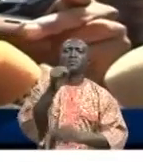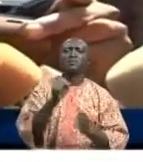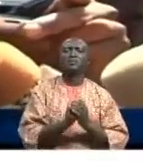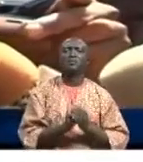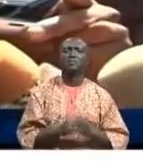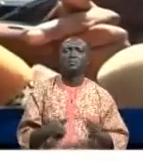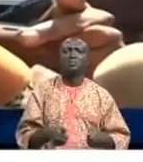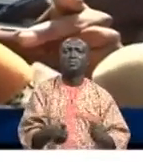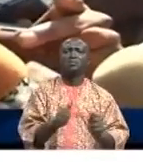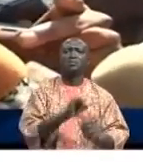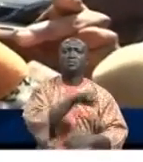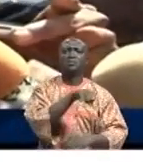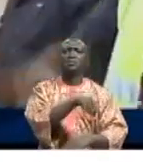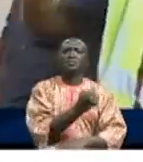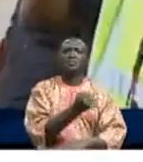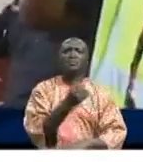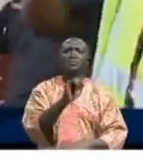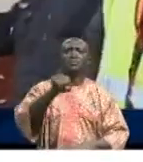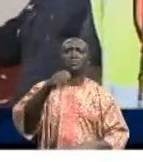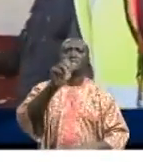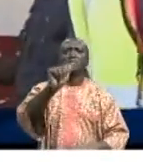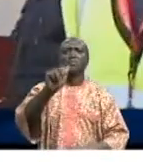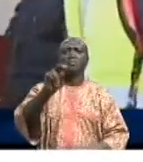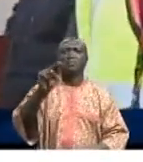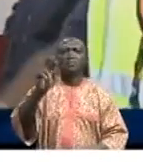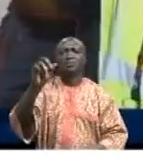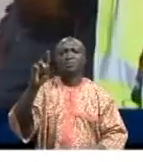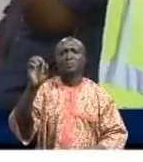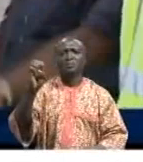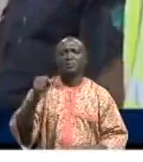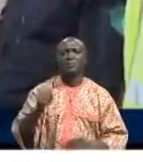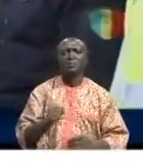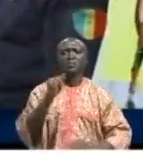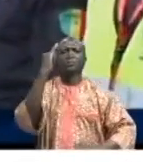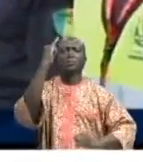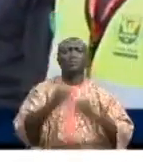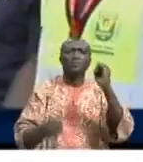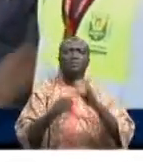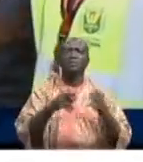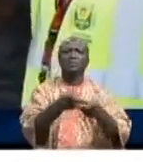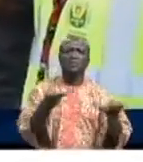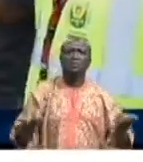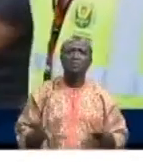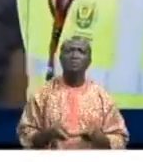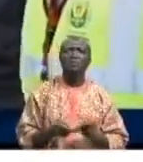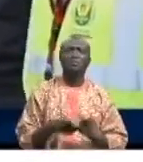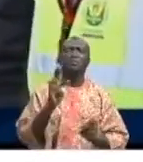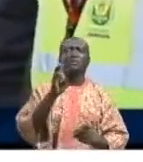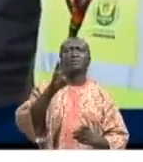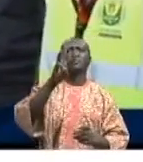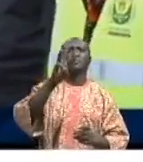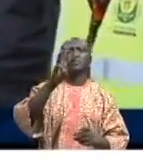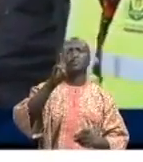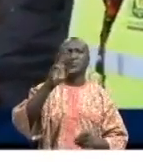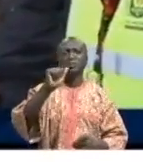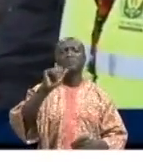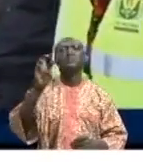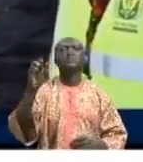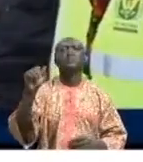avenue Jean Jaurès et pour se terminer la place Washington devant le ministère de l'Intérieur